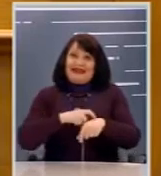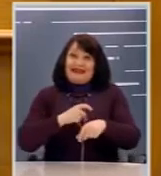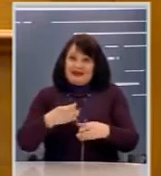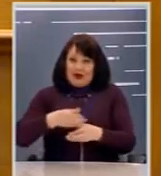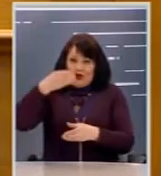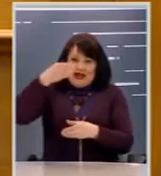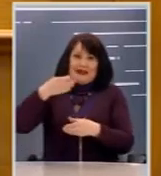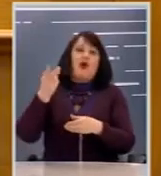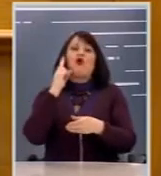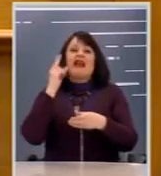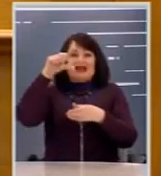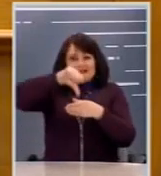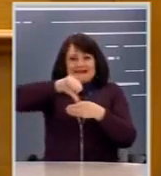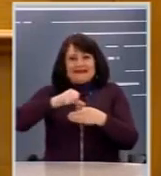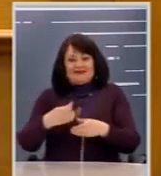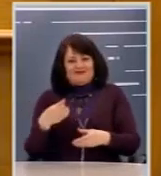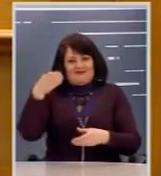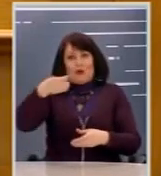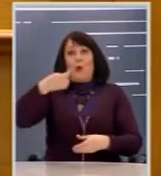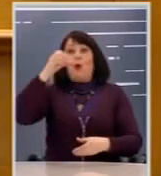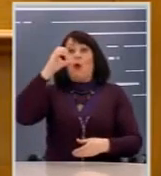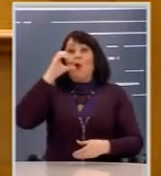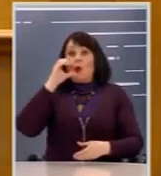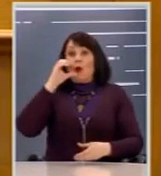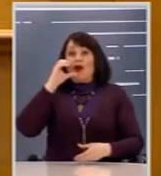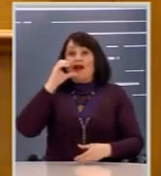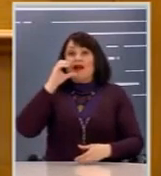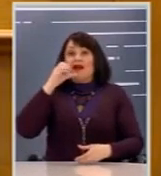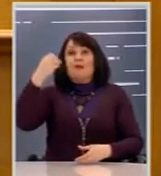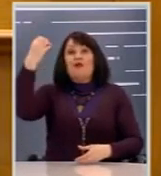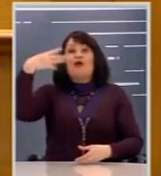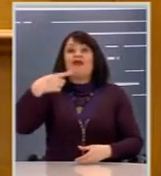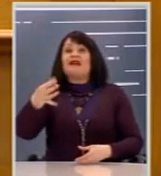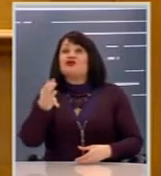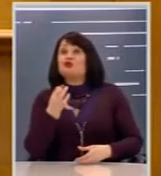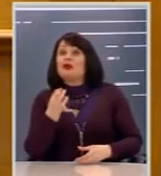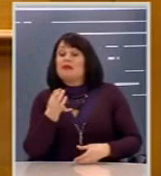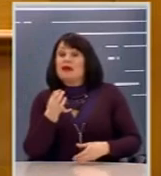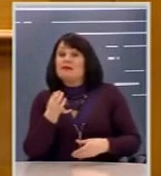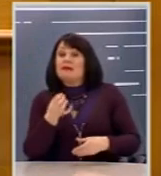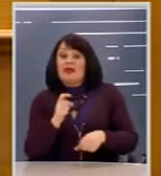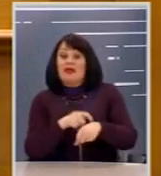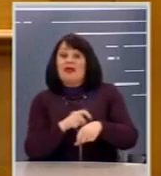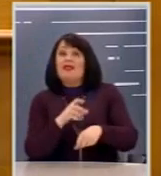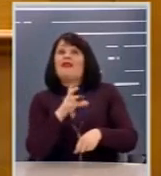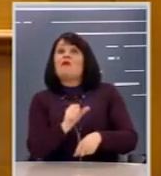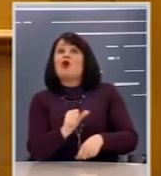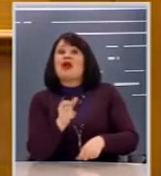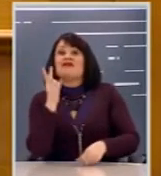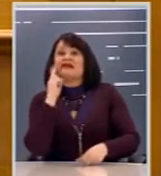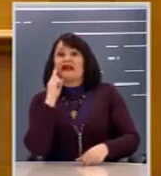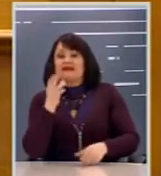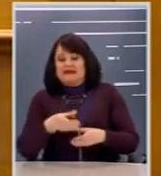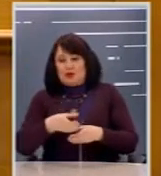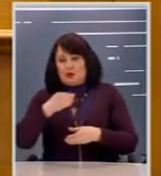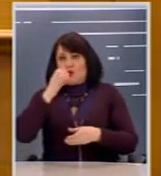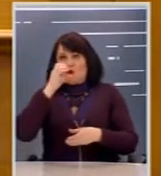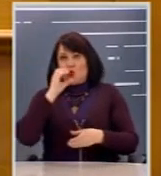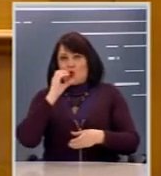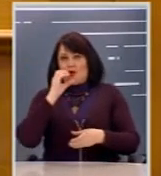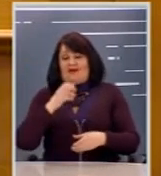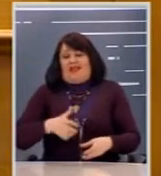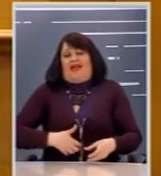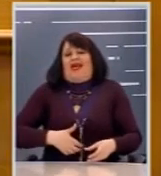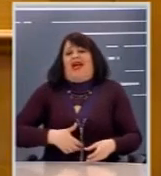το κύπελο για να πιει το κρασί του, ο ντόπιος προφήτης του υπενθύμισε ότι δεν θα δοκίμαζε τελικά το κρασί του. Ο Κάλχας άρχισε